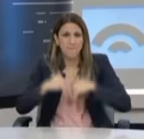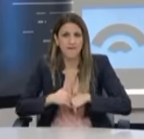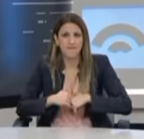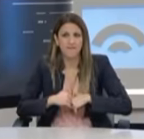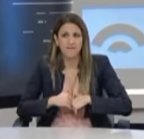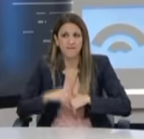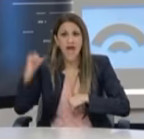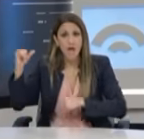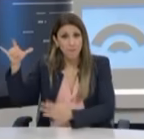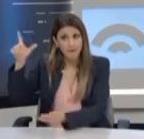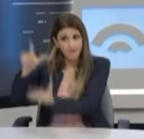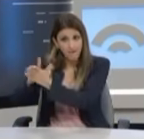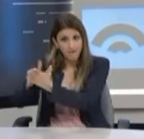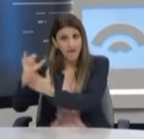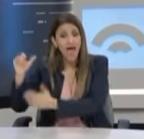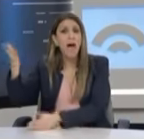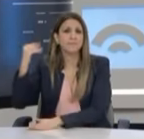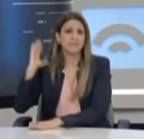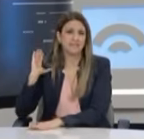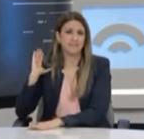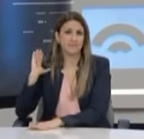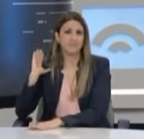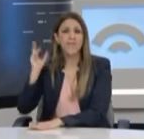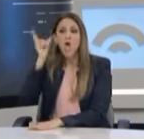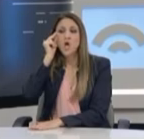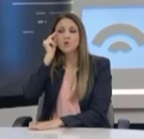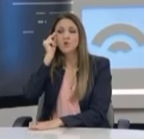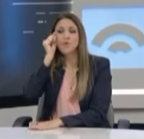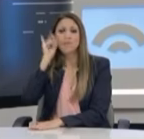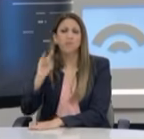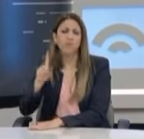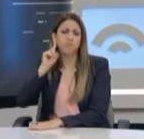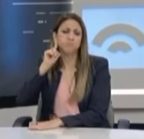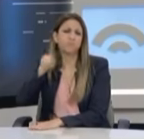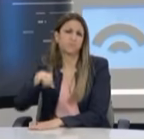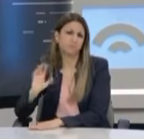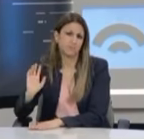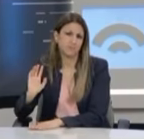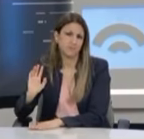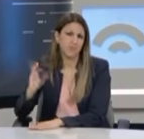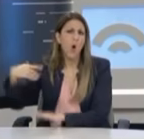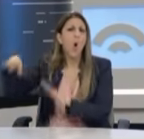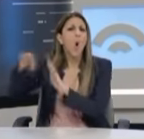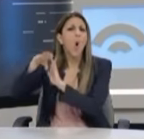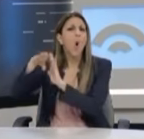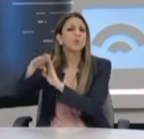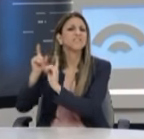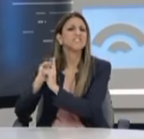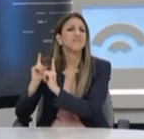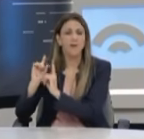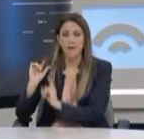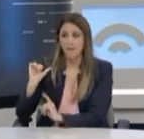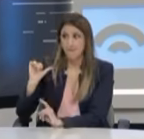δεν έχει τεθεί σε ισχύ. Οι Σκοπιανοί έχουν ήδη παραβιάσει ένα βασικό όρο της συμφωνίας. Πρώτα